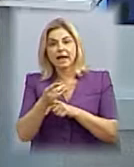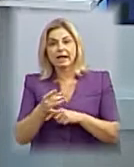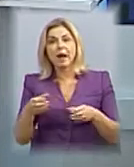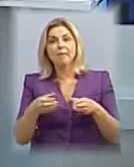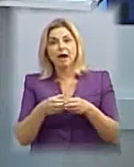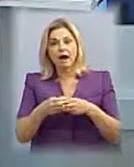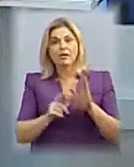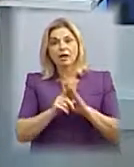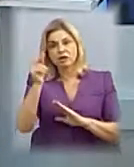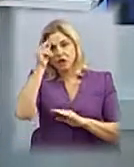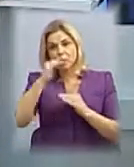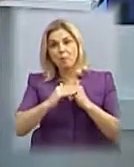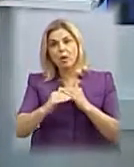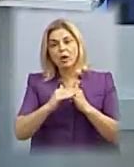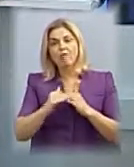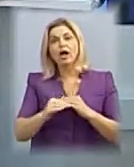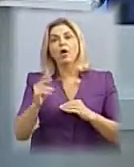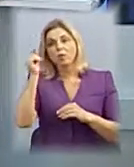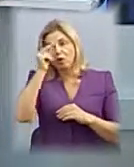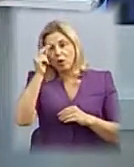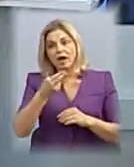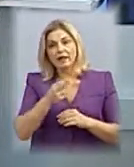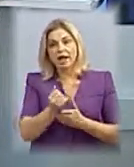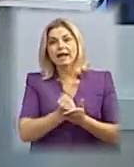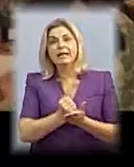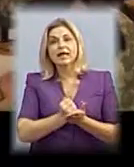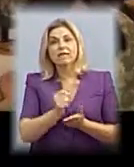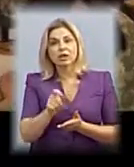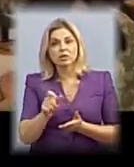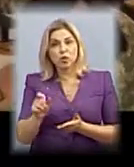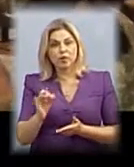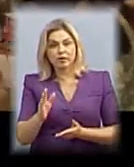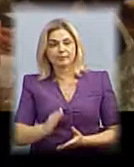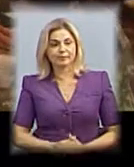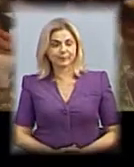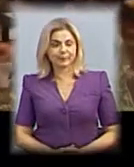бригаді розпочались навчально-польові збори для резервістів.